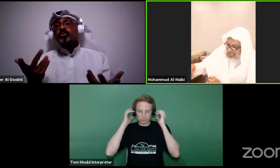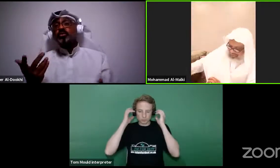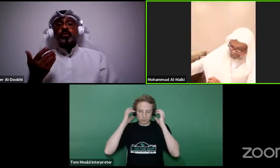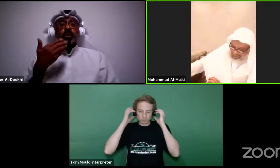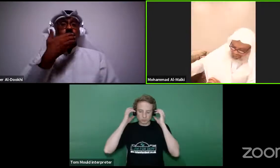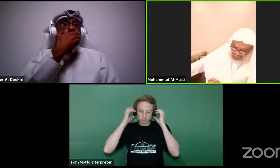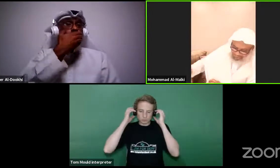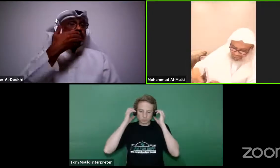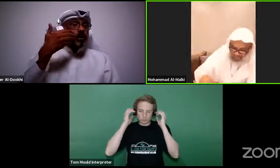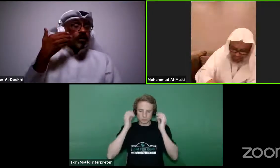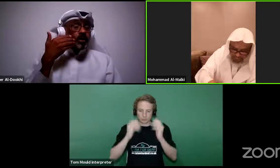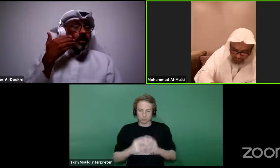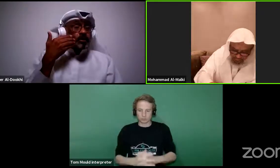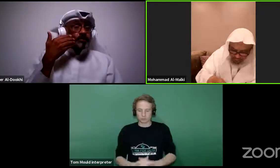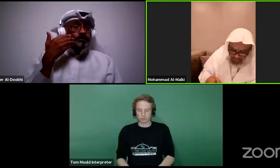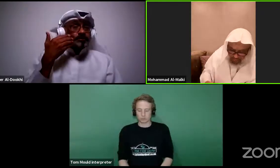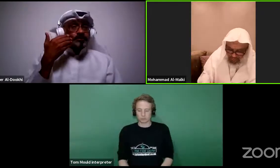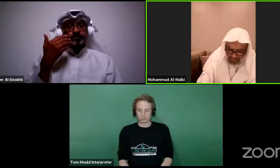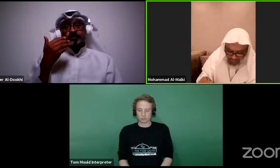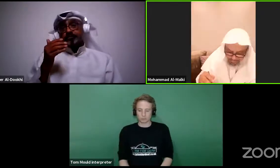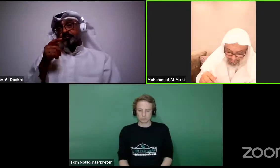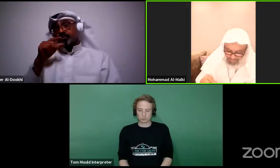نعم.